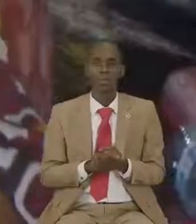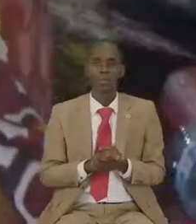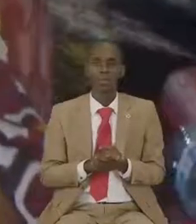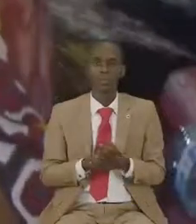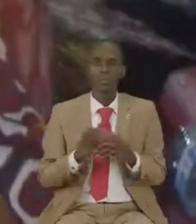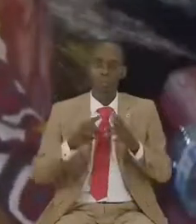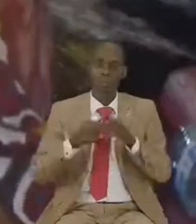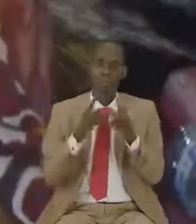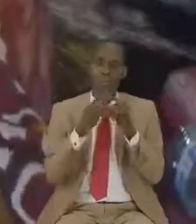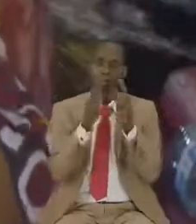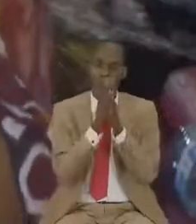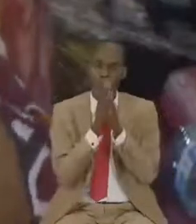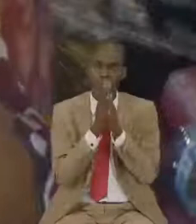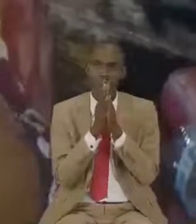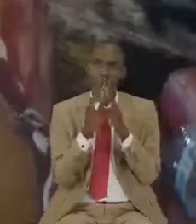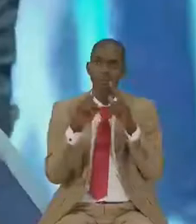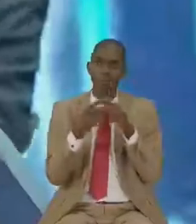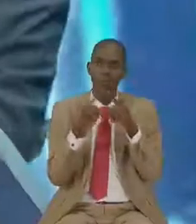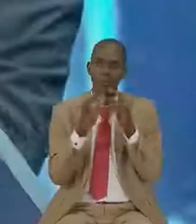Présentez vos défis au Seigneur.